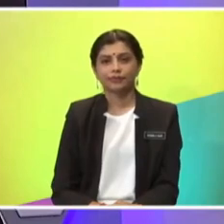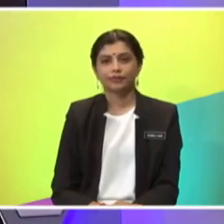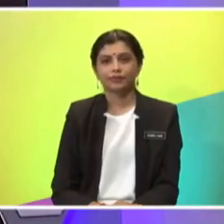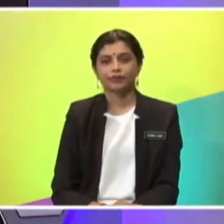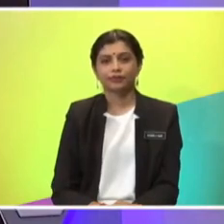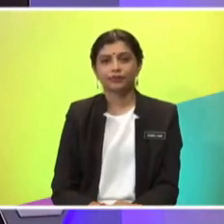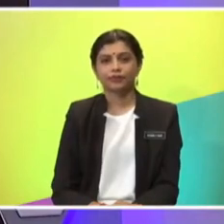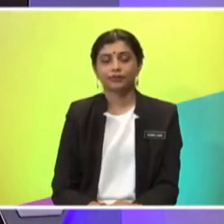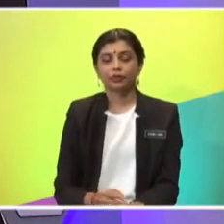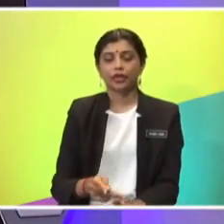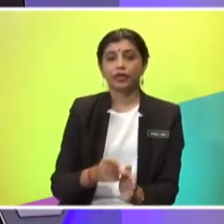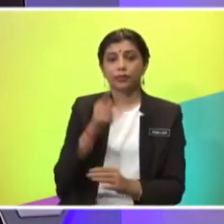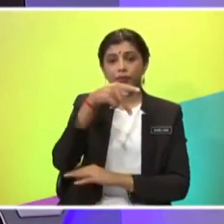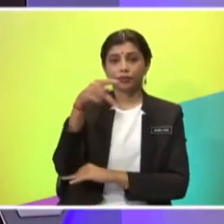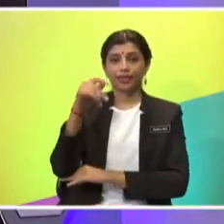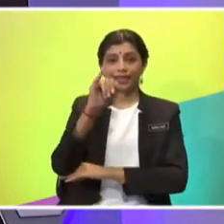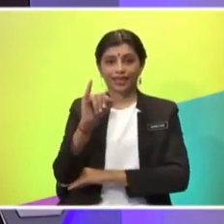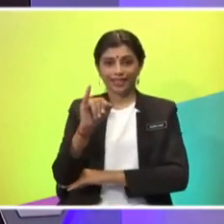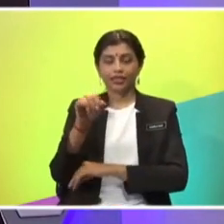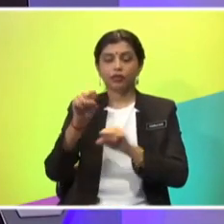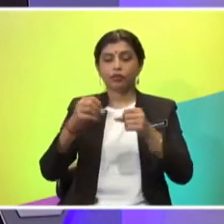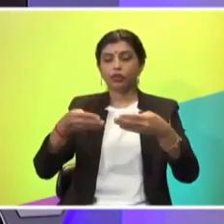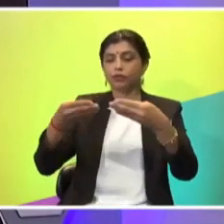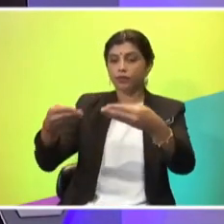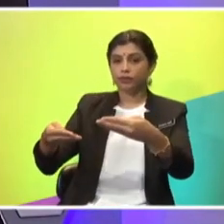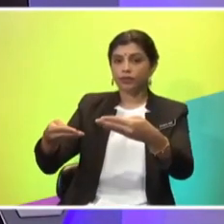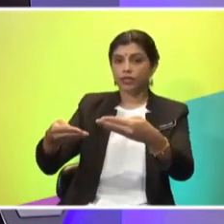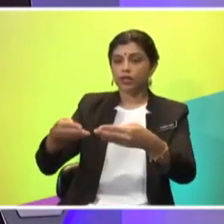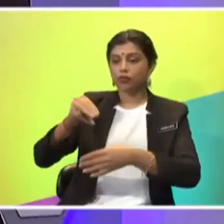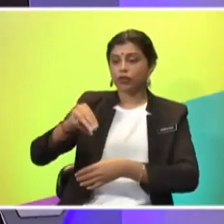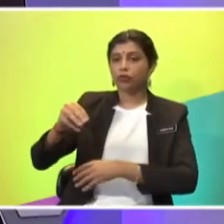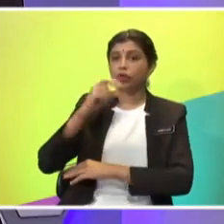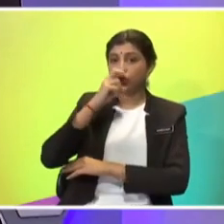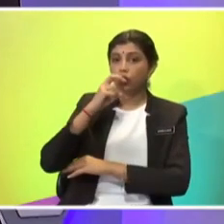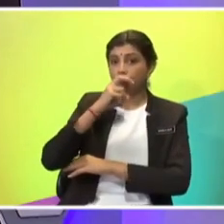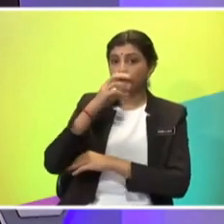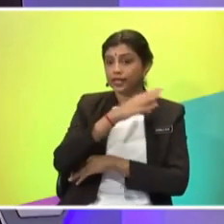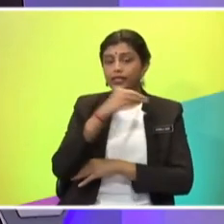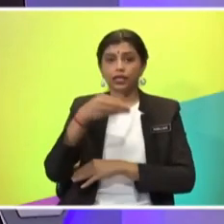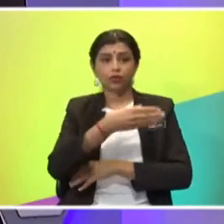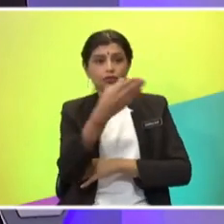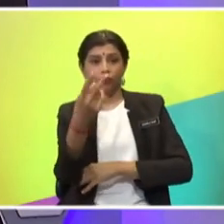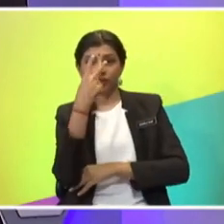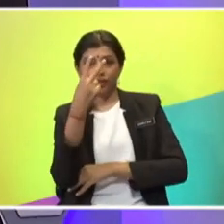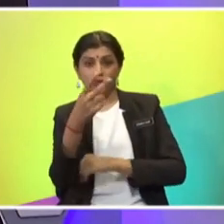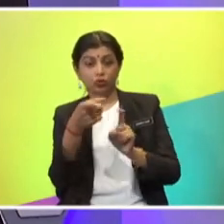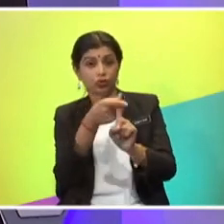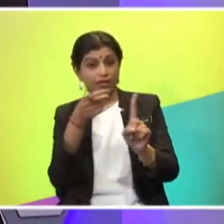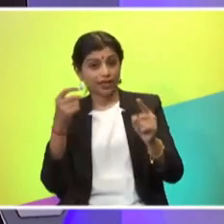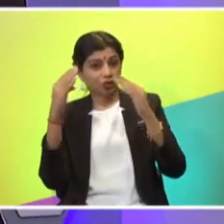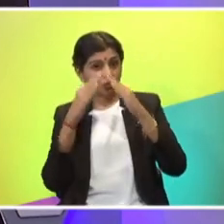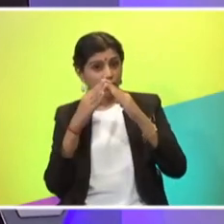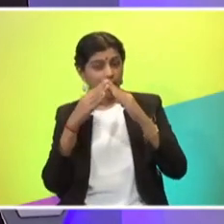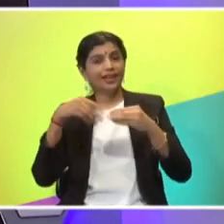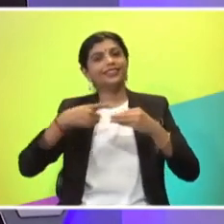PPI ni boleh memberi pendedahan kepada murid tipikal dan juga penonton di rumah tentang inilah